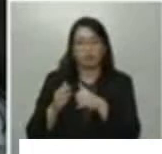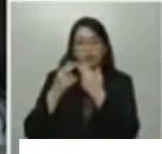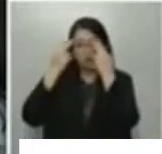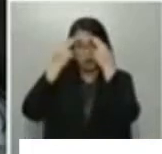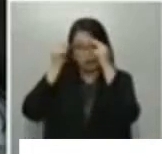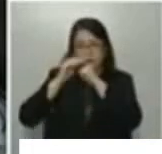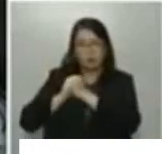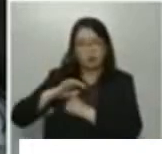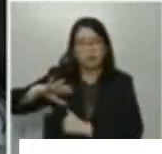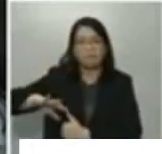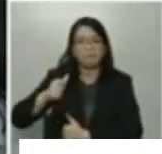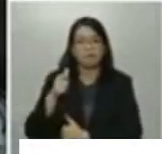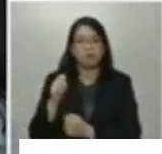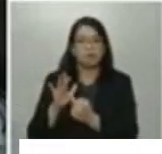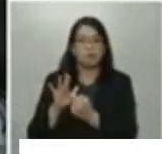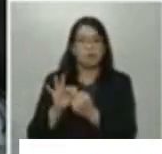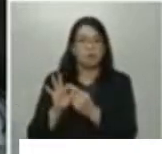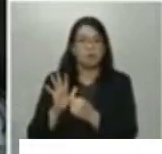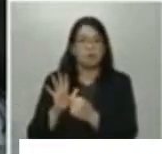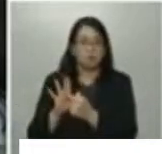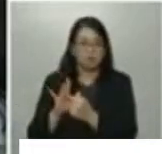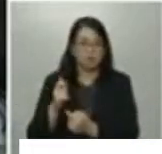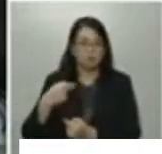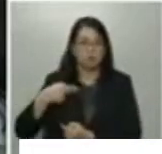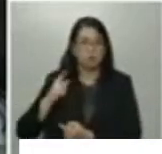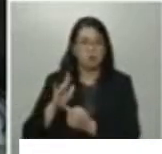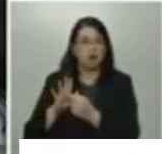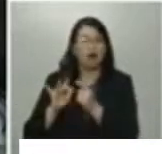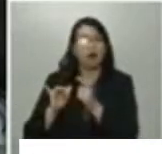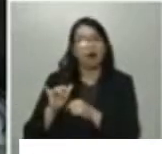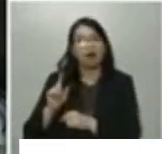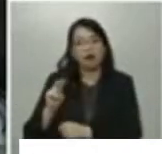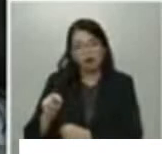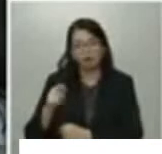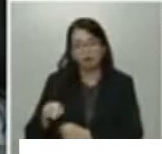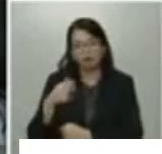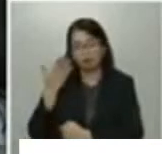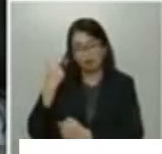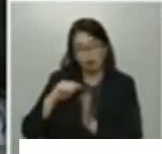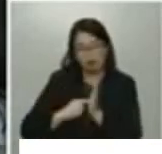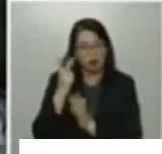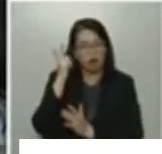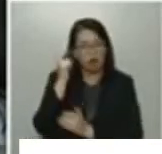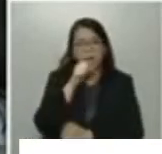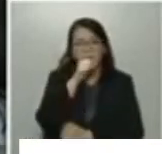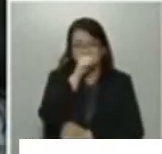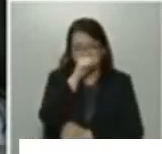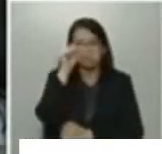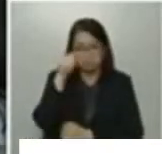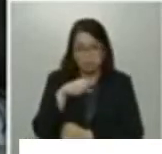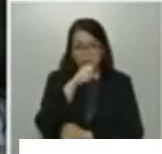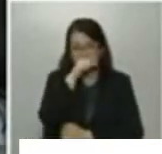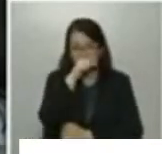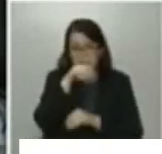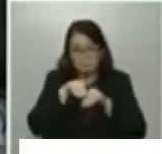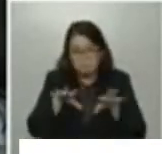กเทศมนตรีเมืองอู่ฮั่นยอมรับว่าข่าวคราวในช่วงแรกๆปิดข่าวกันนะ